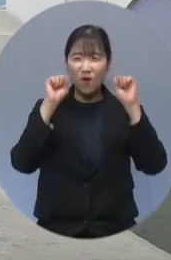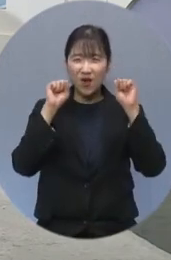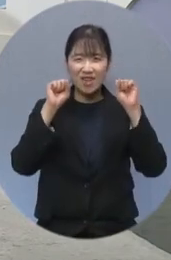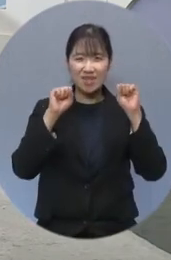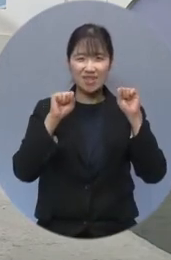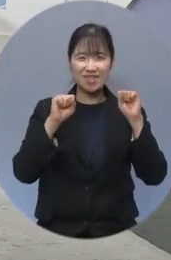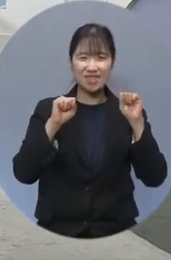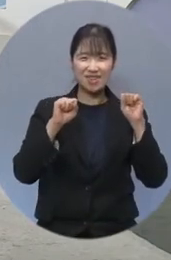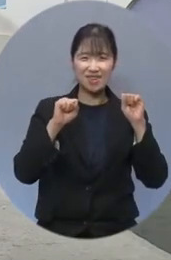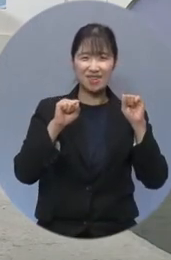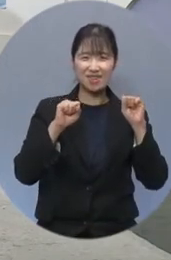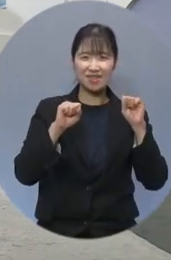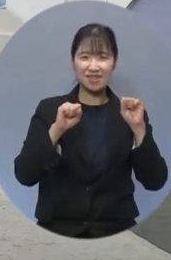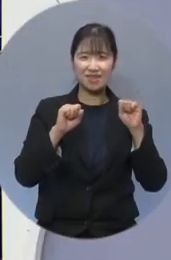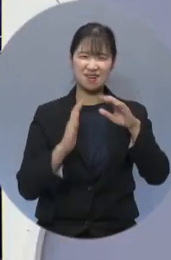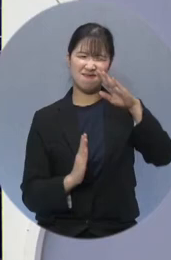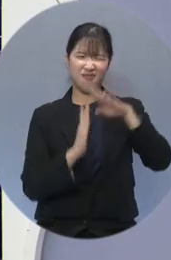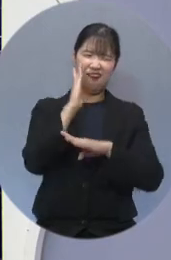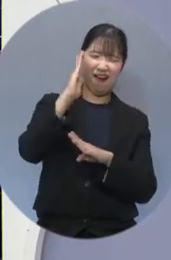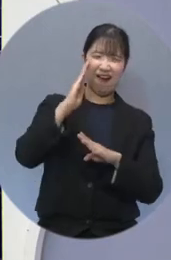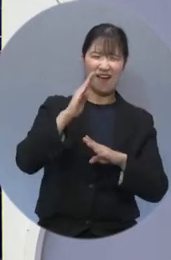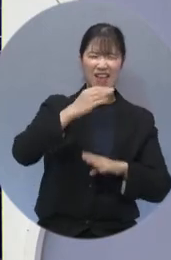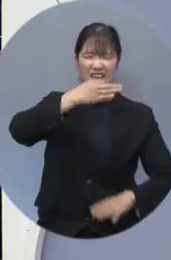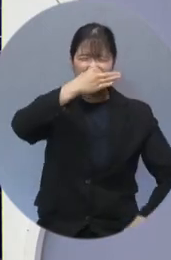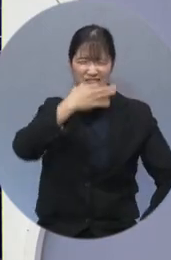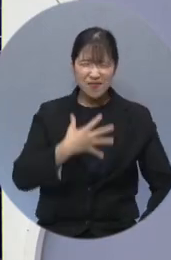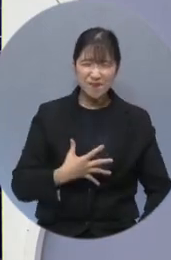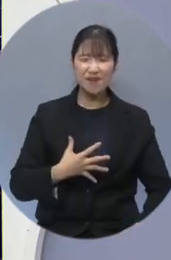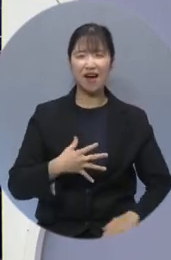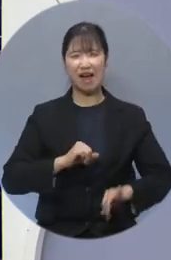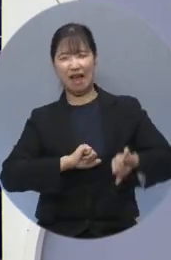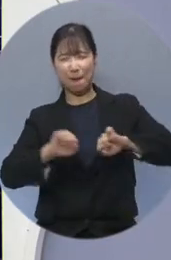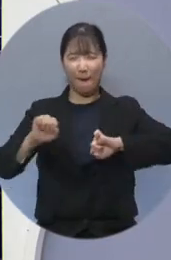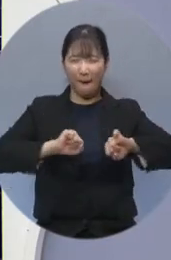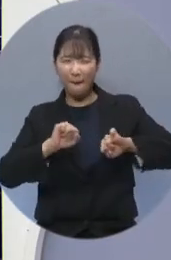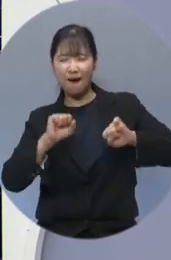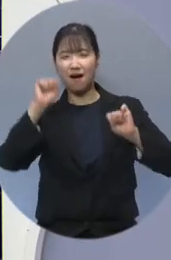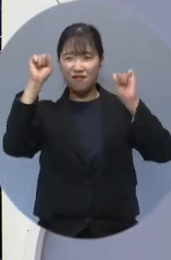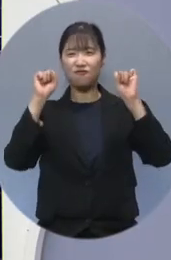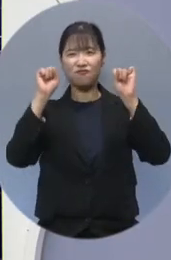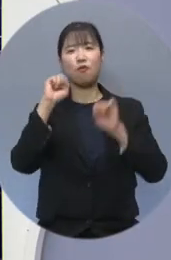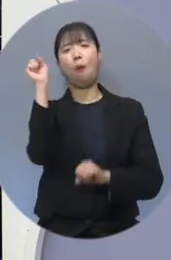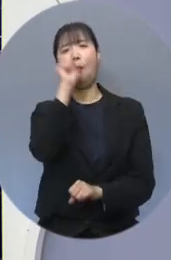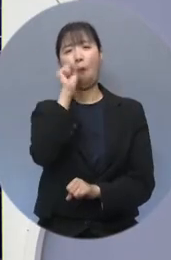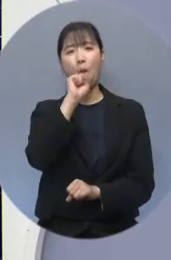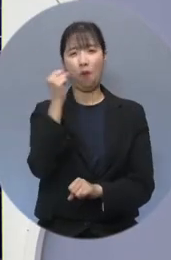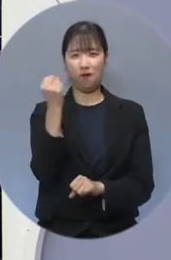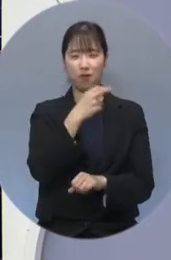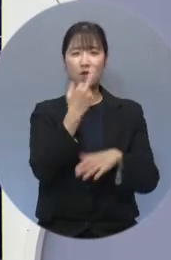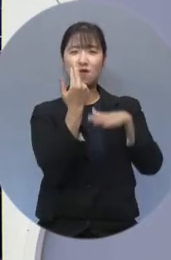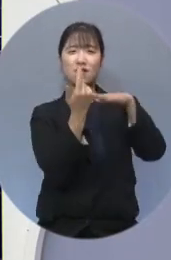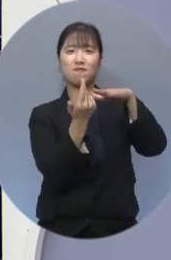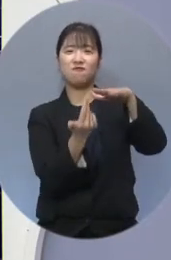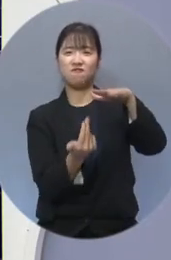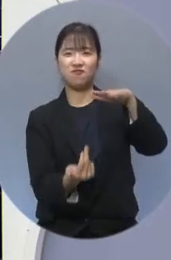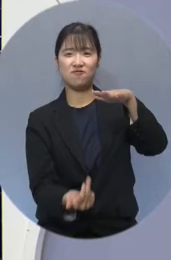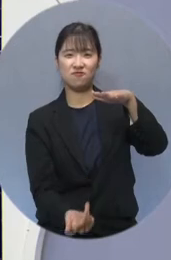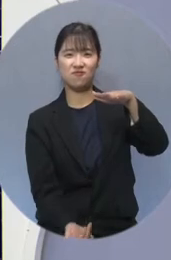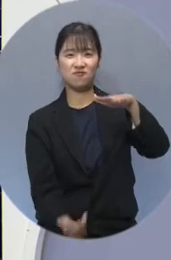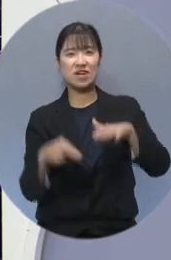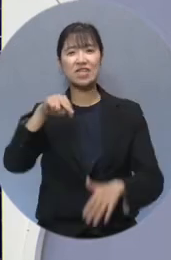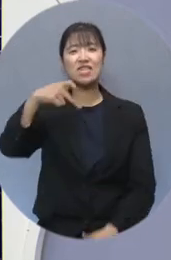조금 과거에는 네. 예, 뭐 좀 이렇게 힘든 운동도 좋아하고 그랬습니다. 제가 잠수